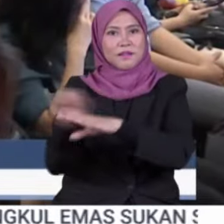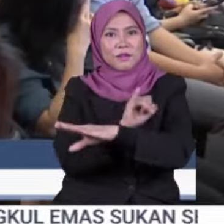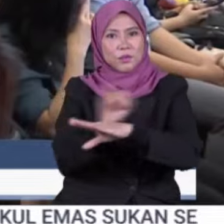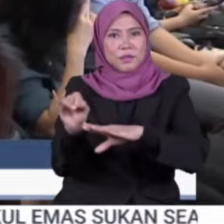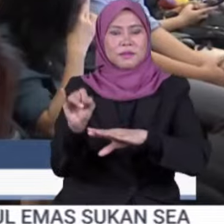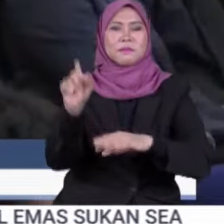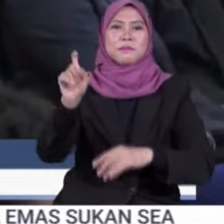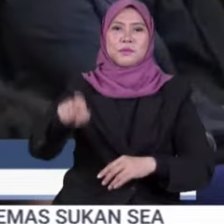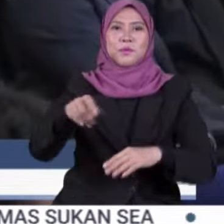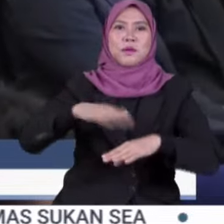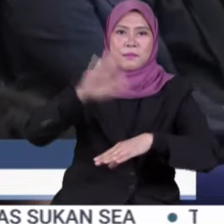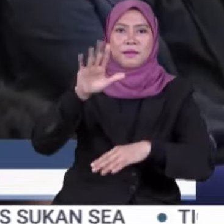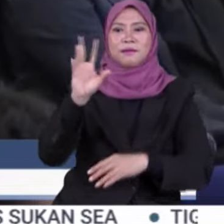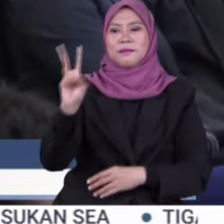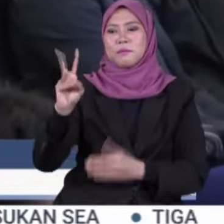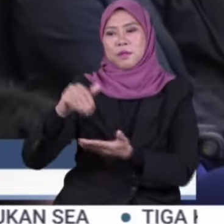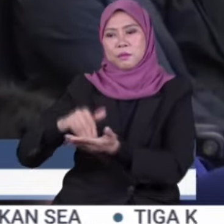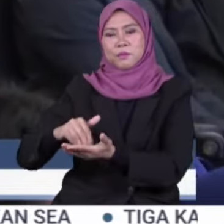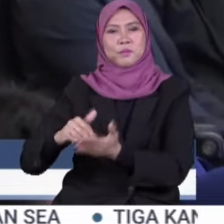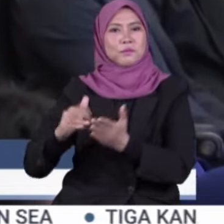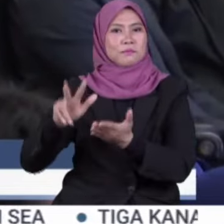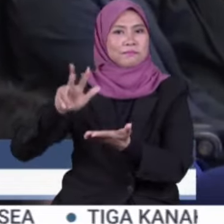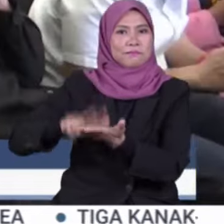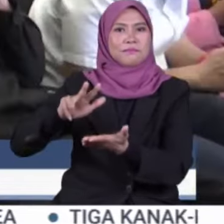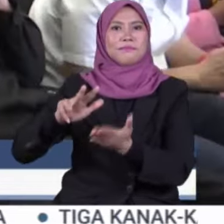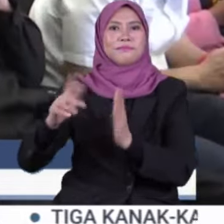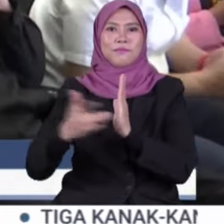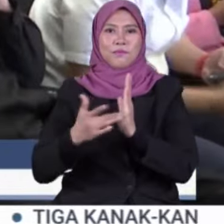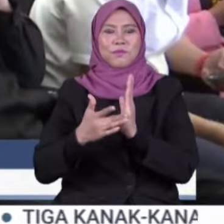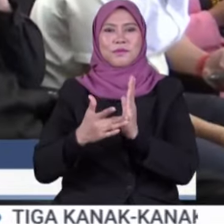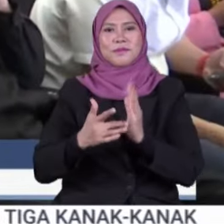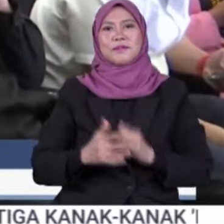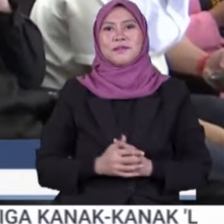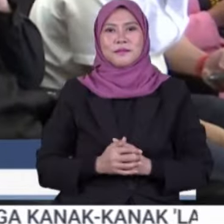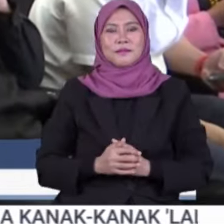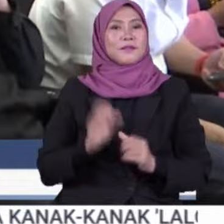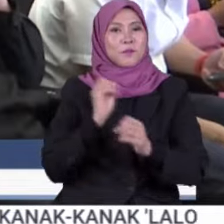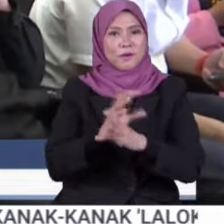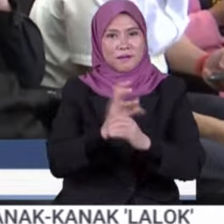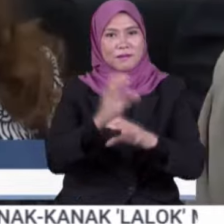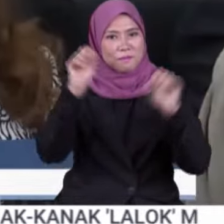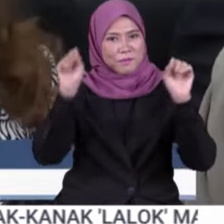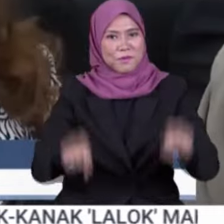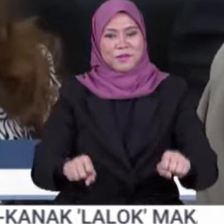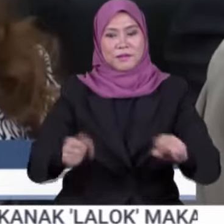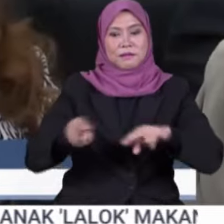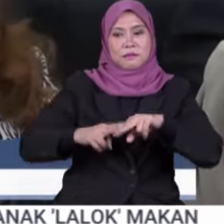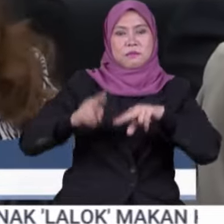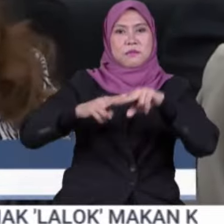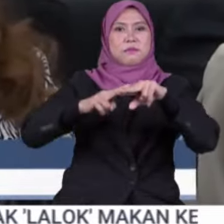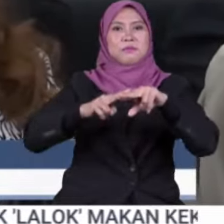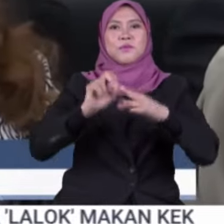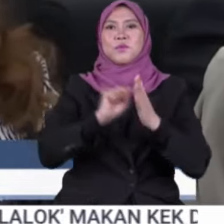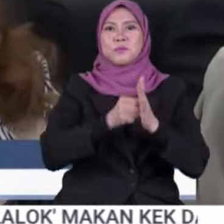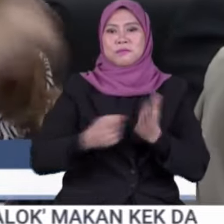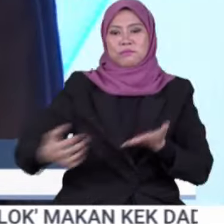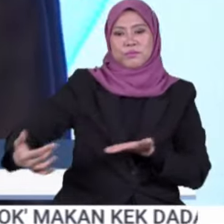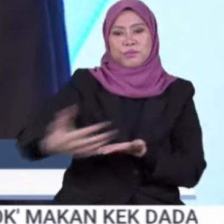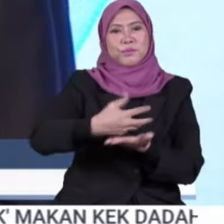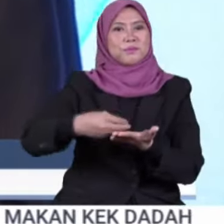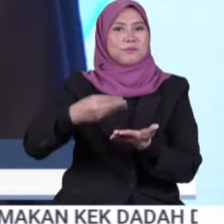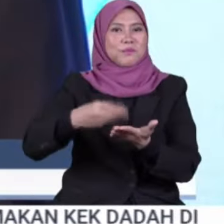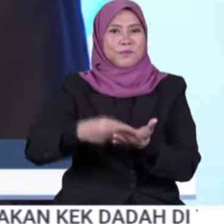dan memerlukan lebih 6,000 tenaga bertoliah lagi. Usaha itu jelasnya akan berupaya meningkatkan kemampuan sumber pendapatan isi